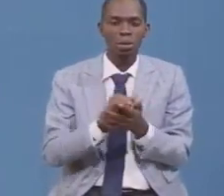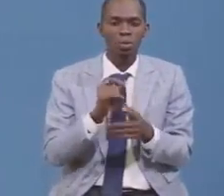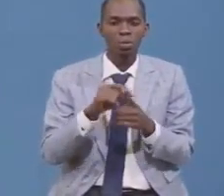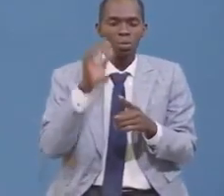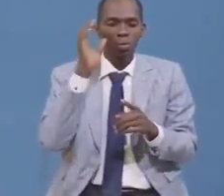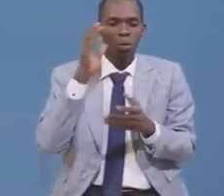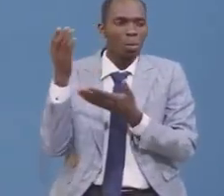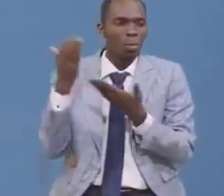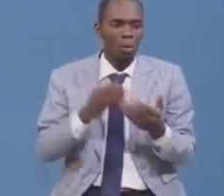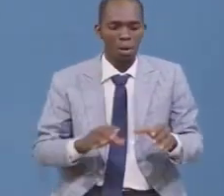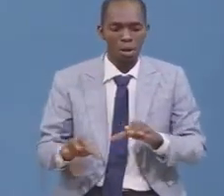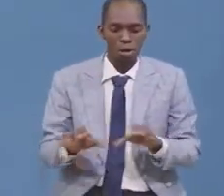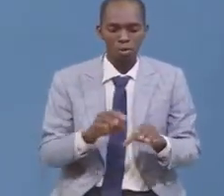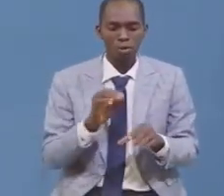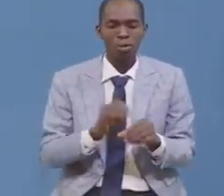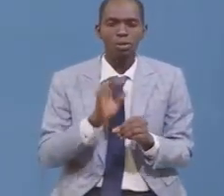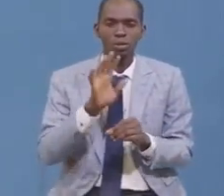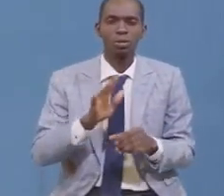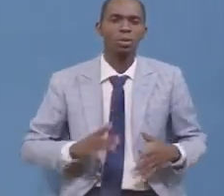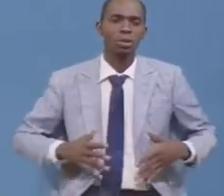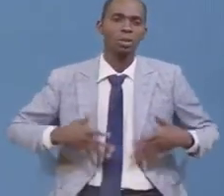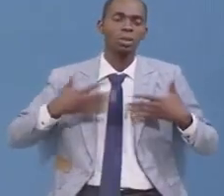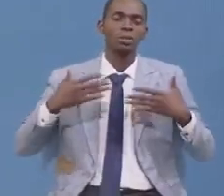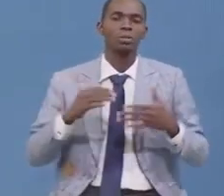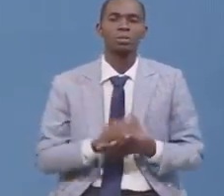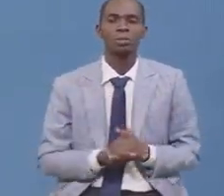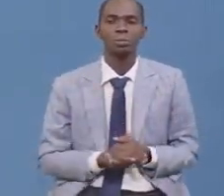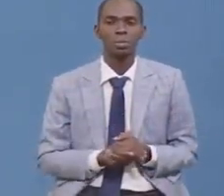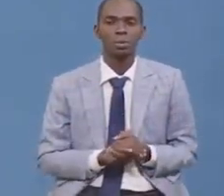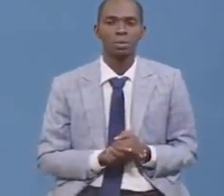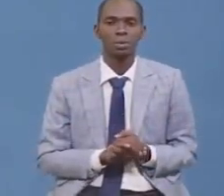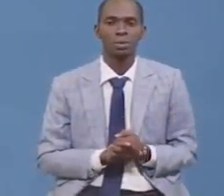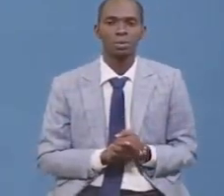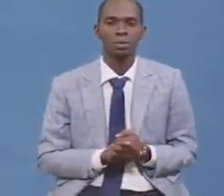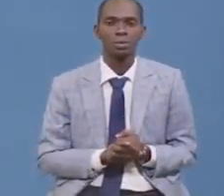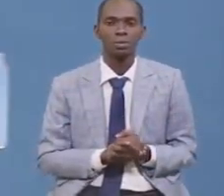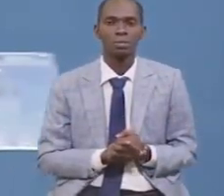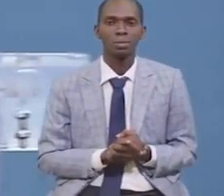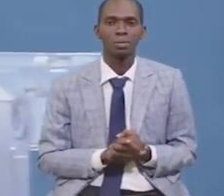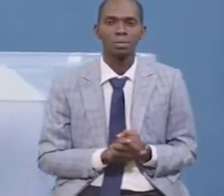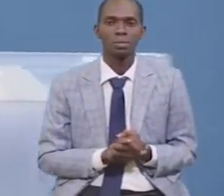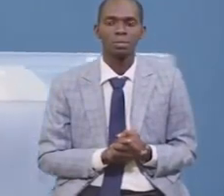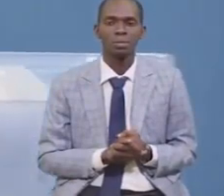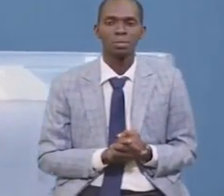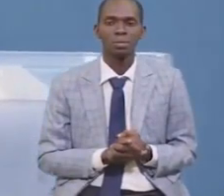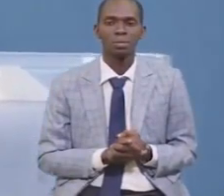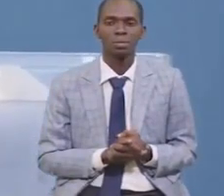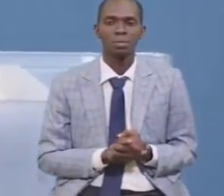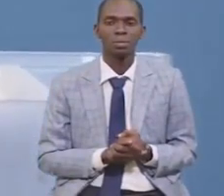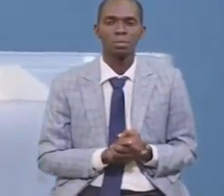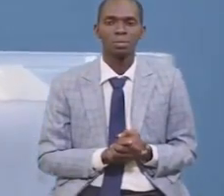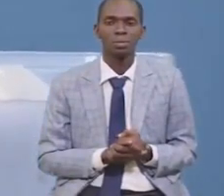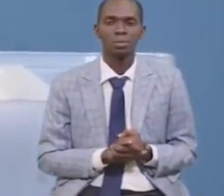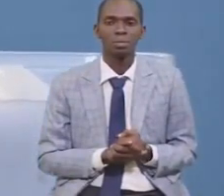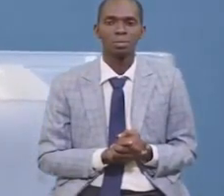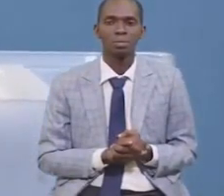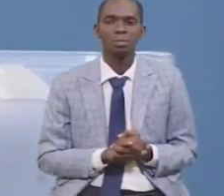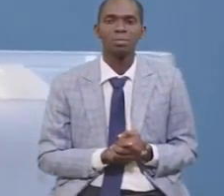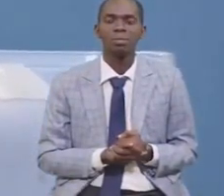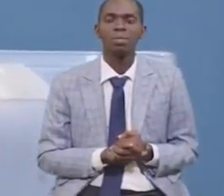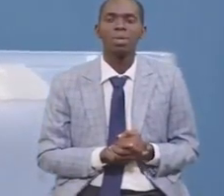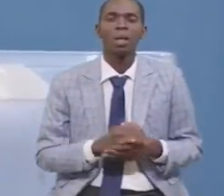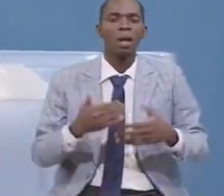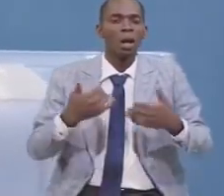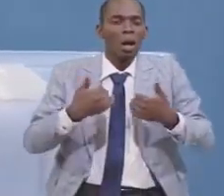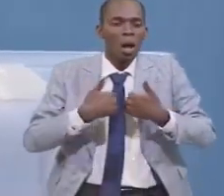your life. ప్రభు ఆ యొక్క వాక్కుని మీకు అనుగ్రహిస్తుండగా ఆ వాక్కు మీ జీవితంలో మిమ్మల్ని క్రియాత్మకంగా చేస్తుంది. Has the Lord